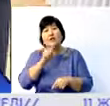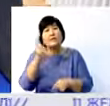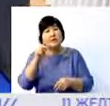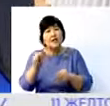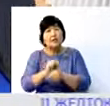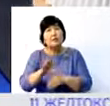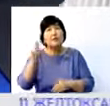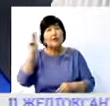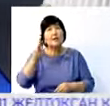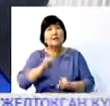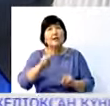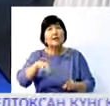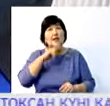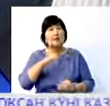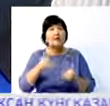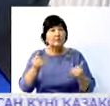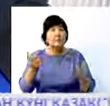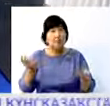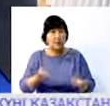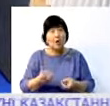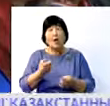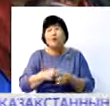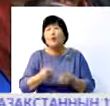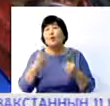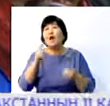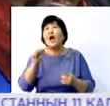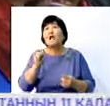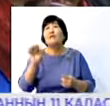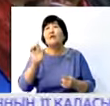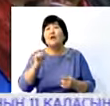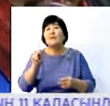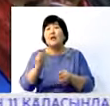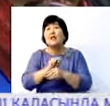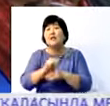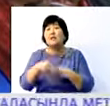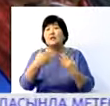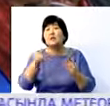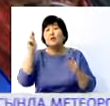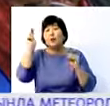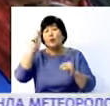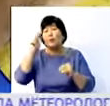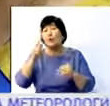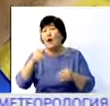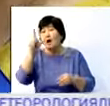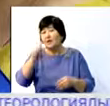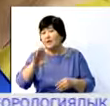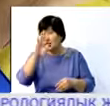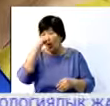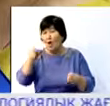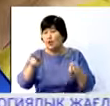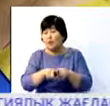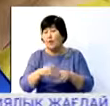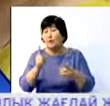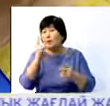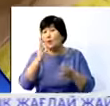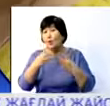тәрбиеге емес білімге айрықша басымдық берілуде. Ұлы ғұлама әл-Фараби тәрбиесіз берілген білім адамзаттың қашауы деген. Жас буын ең бірінші отбасынан,